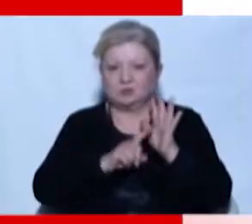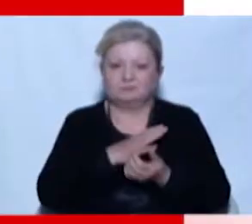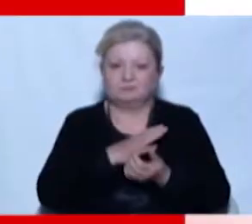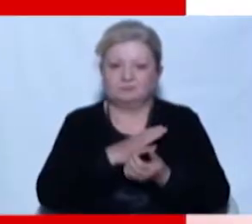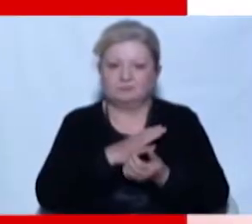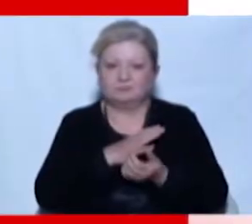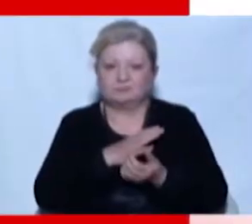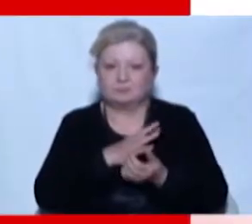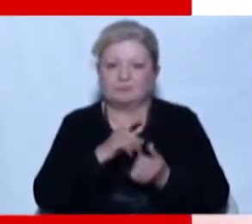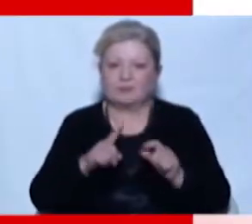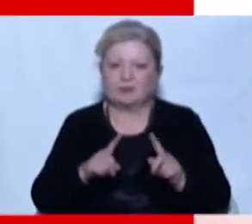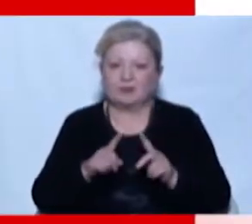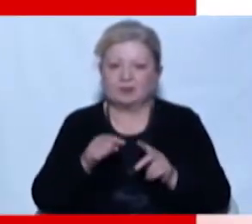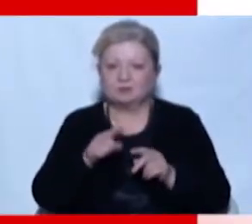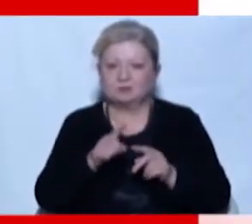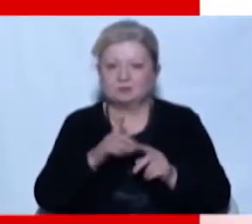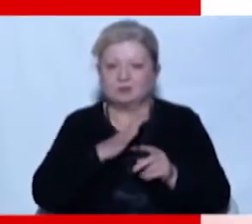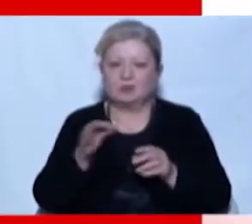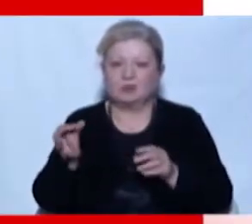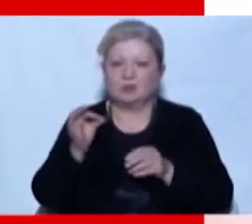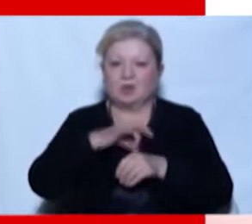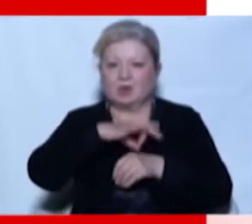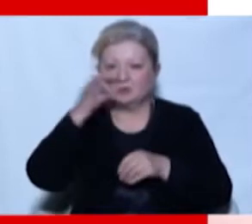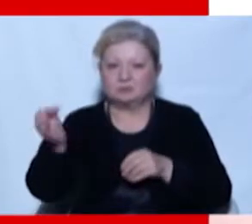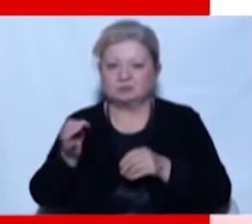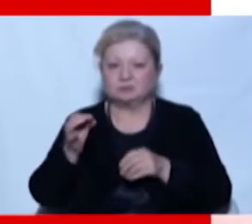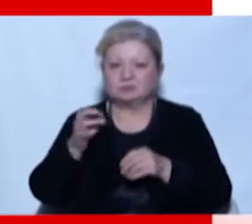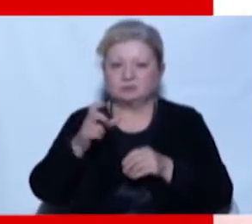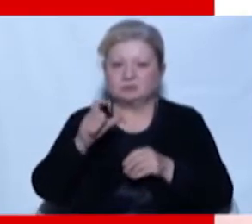საბჭო, რომელიც აღმოსავლეთ ევროპის ქვეყნებს